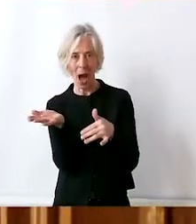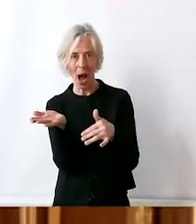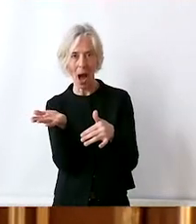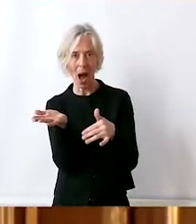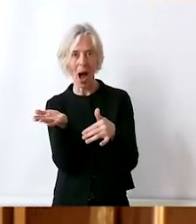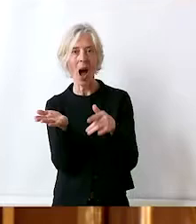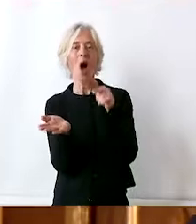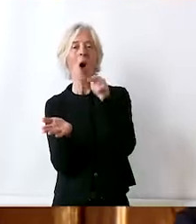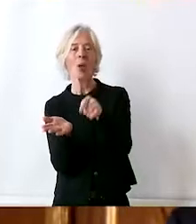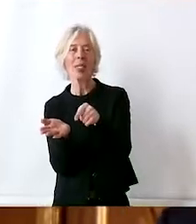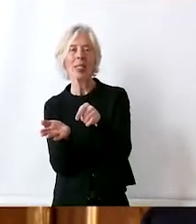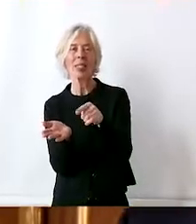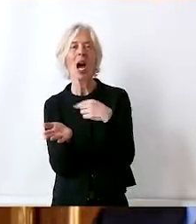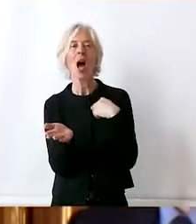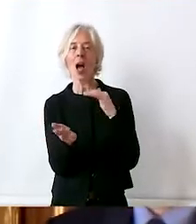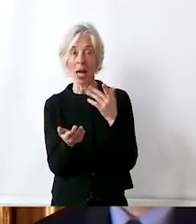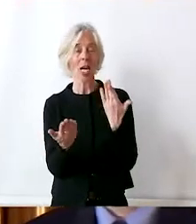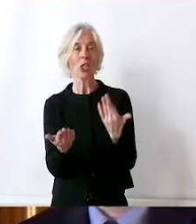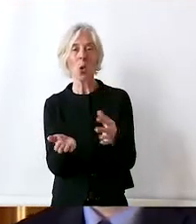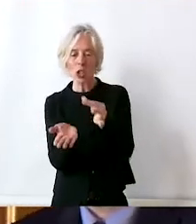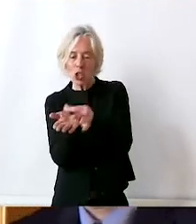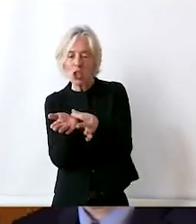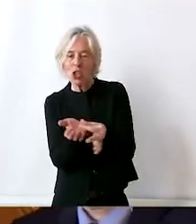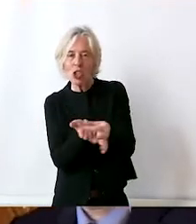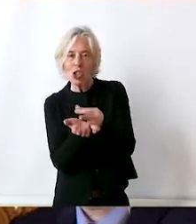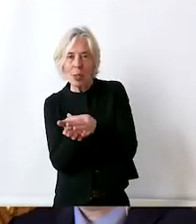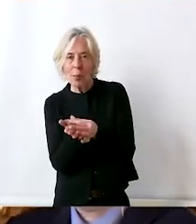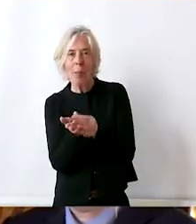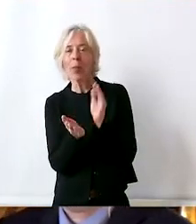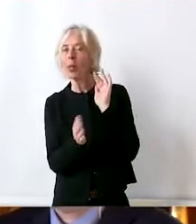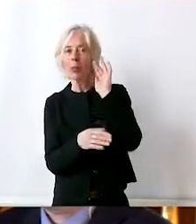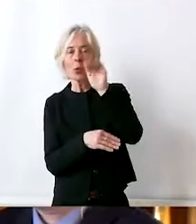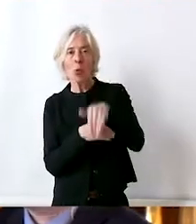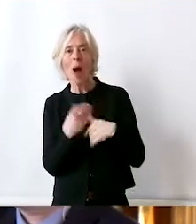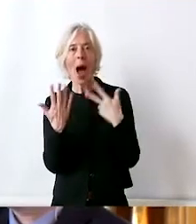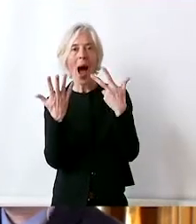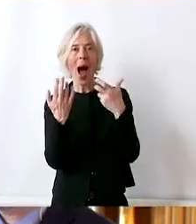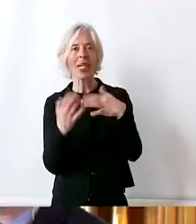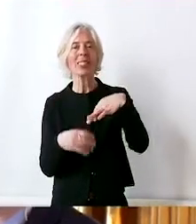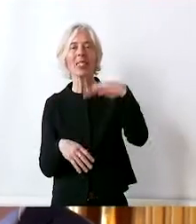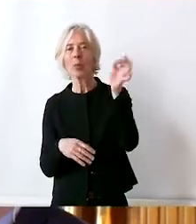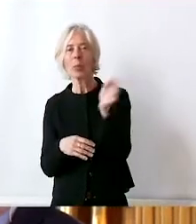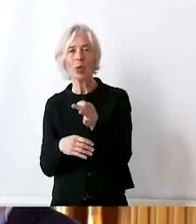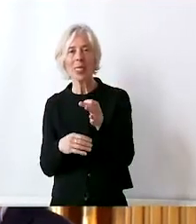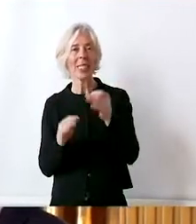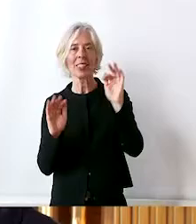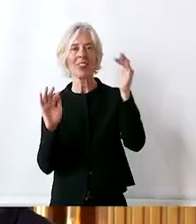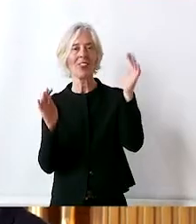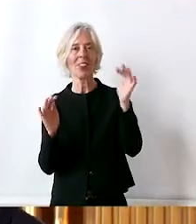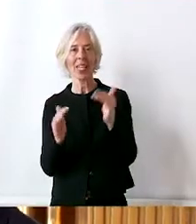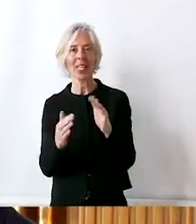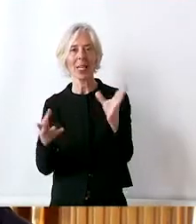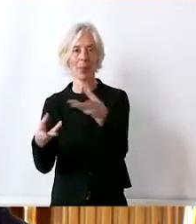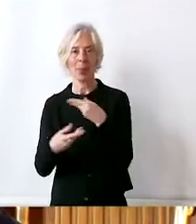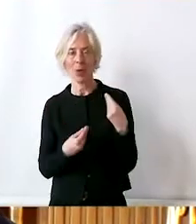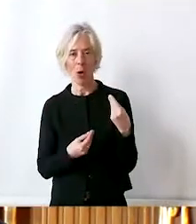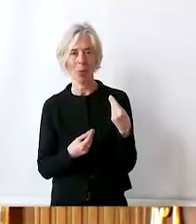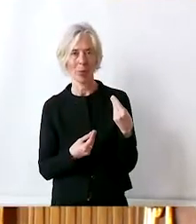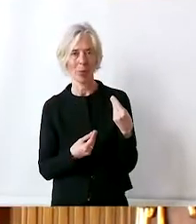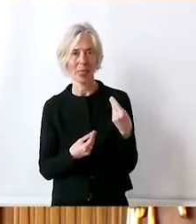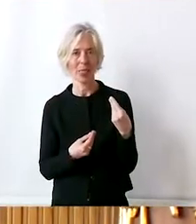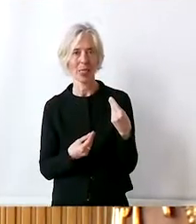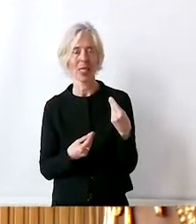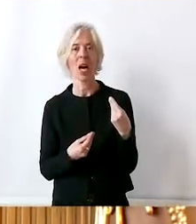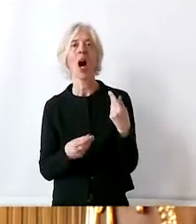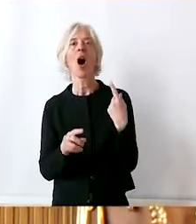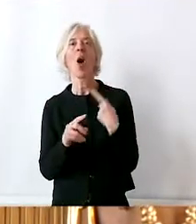unsere Nachfrage um über 80% reduziert. Und wir hätten schon ab März keine Roboter mehr bauen können, hätten nicht die Mitarbeiterinnen und